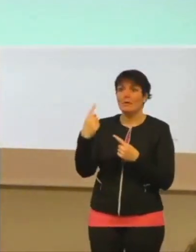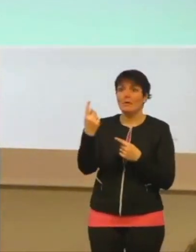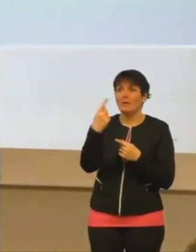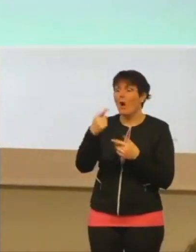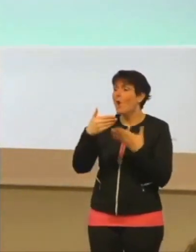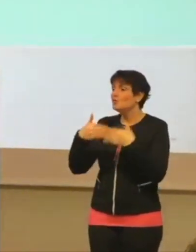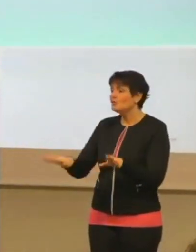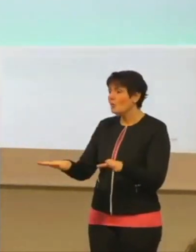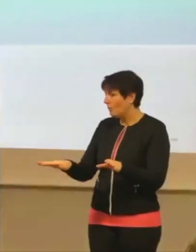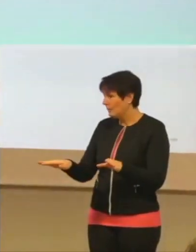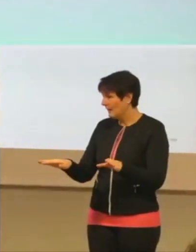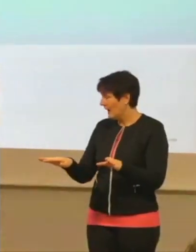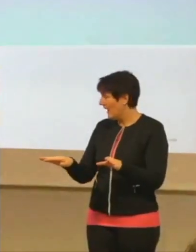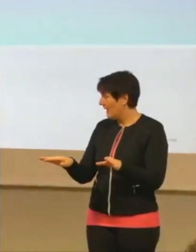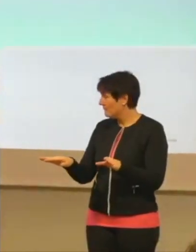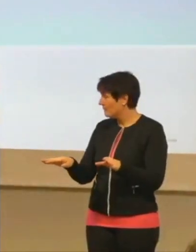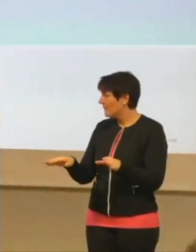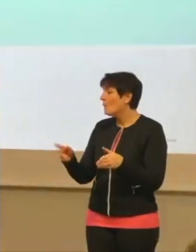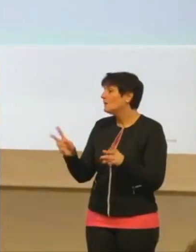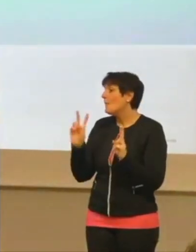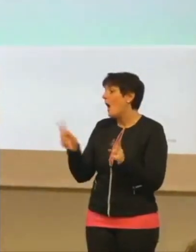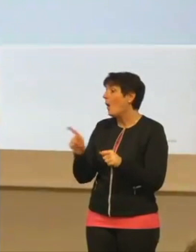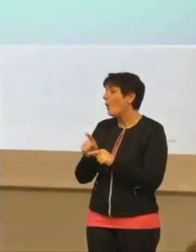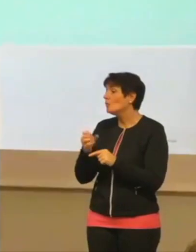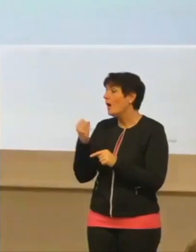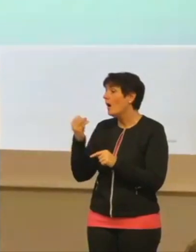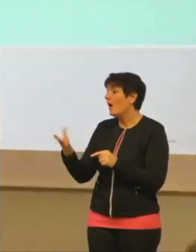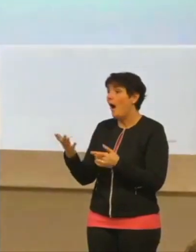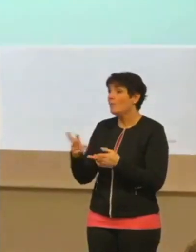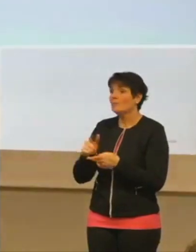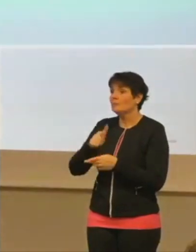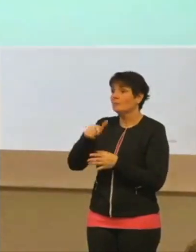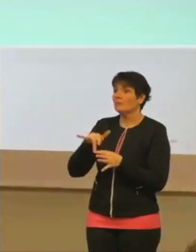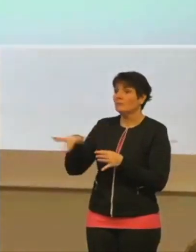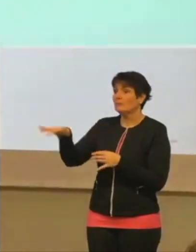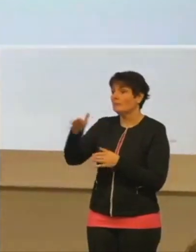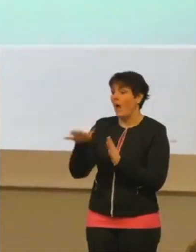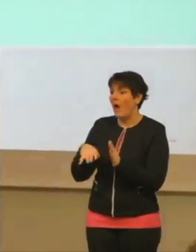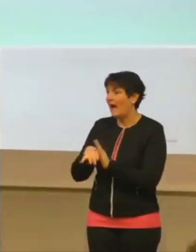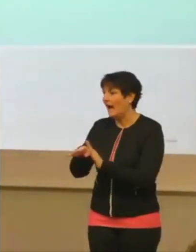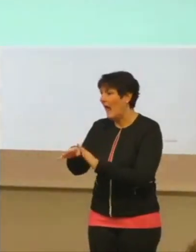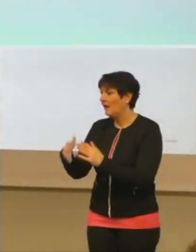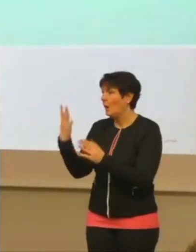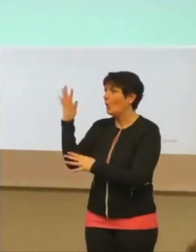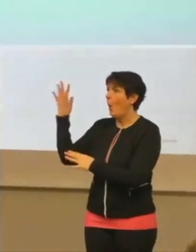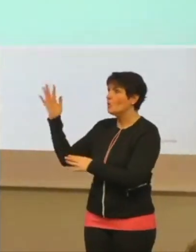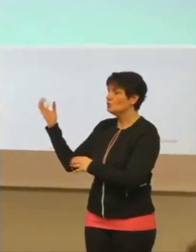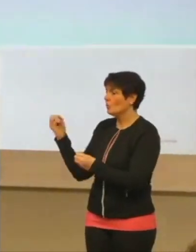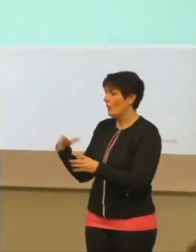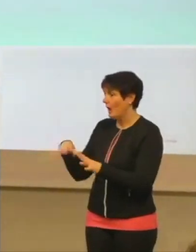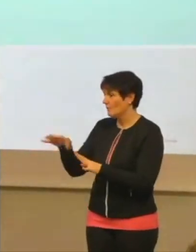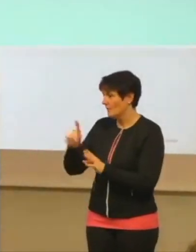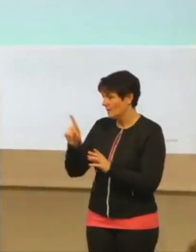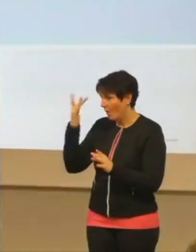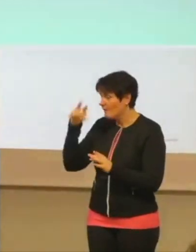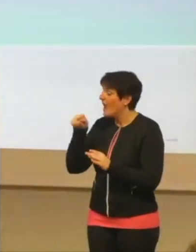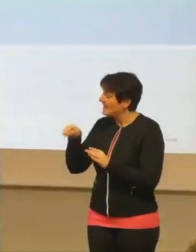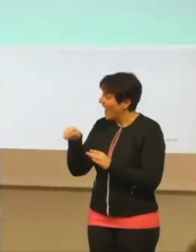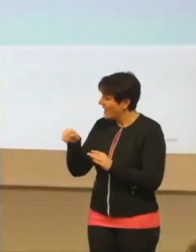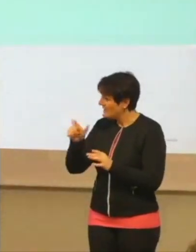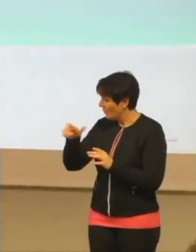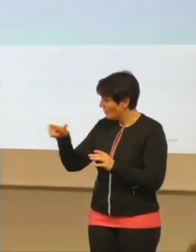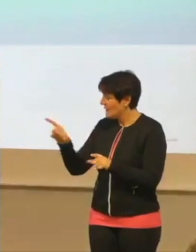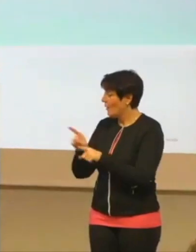izgubile in nesrečno končale v kje, v gozdni globeli, reki ali kaj podobnega. Takšnim osebam, pa